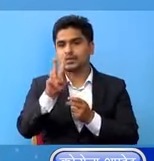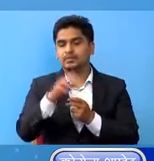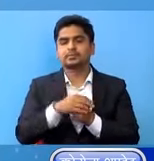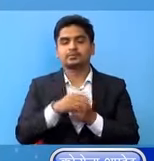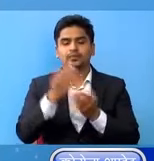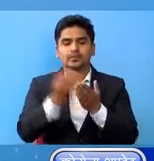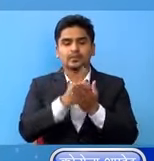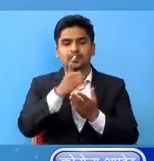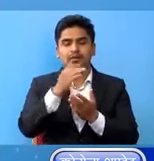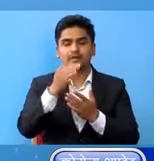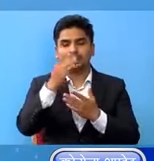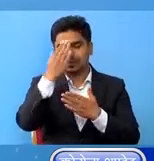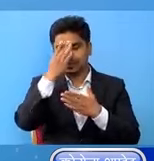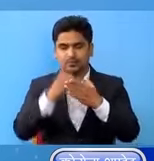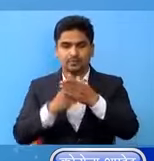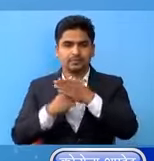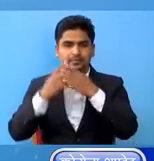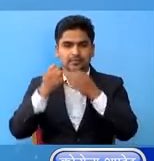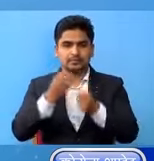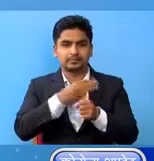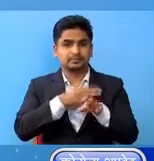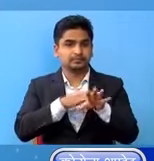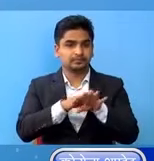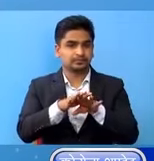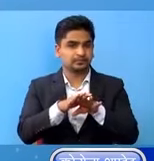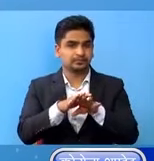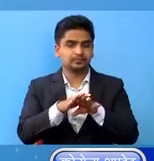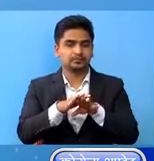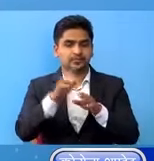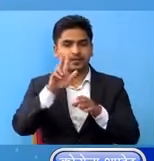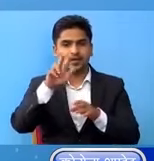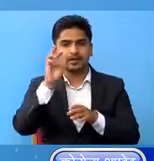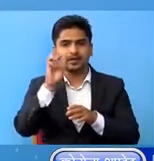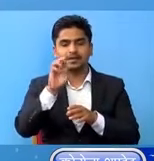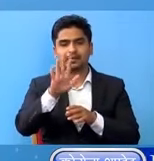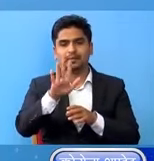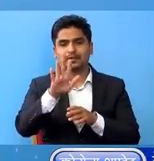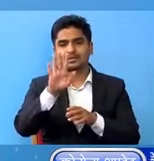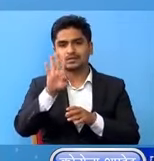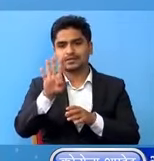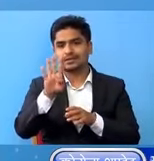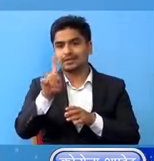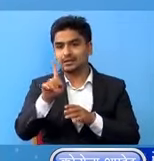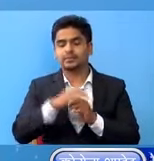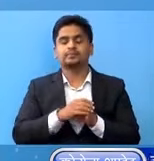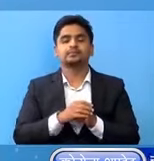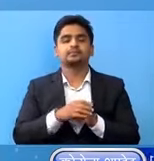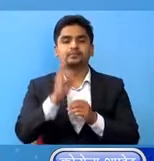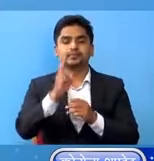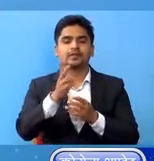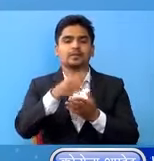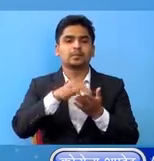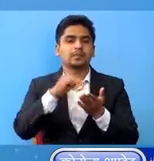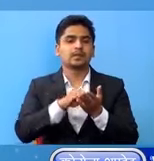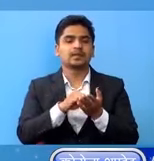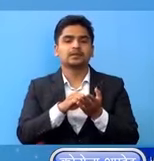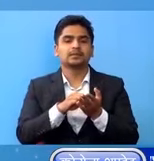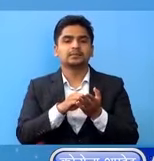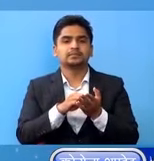बुधबार आयोजना गरिएको पत्रकार सम्मेलनमा मन्त्रालयका प्रवक्ता डाक्टर जागेश्वर गौतमले पछिल्लो 24